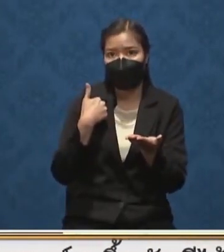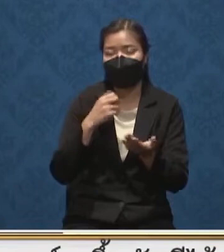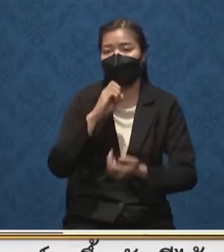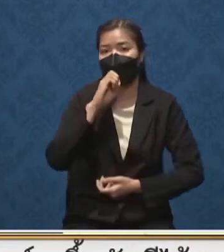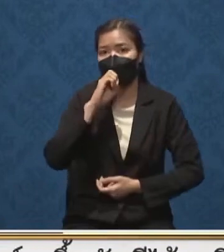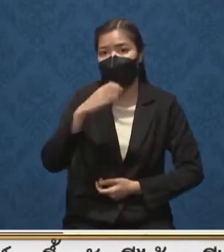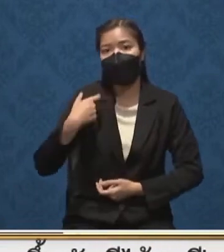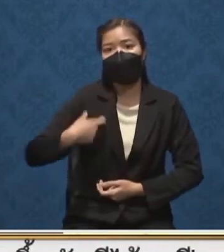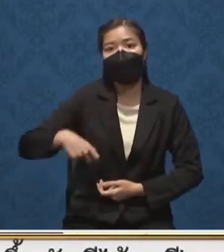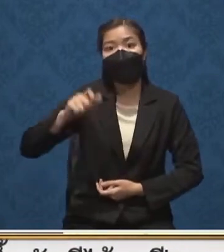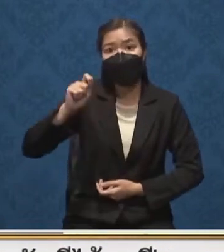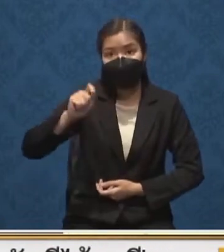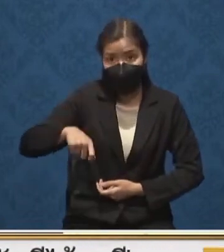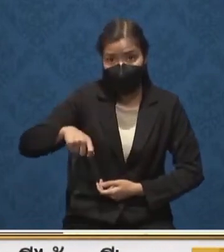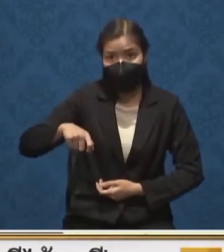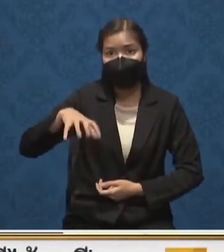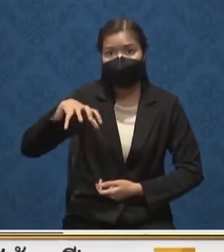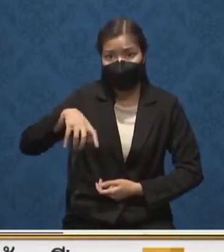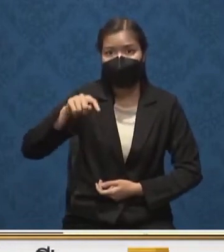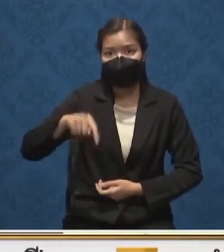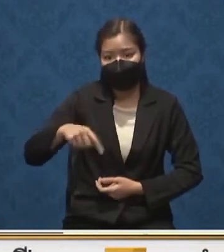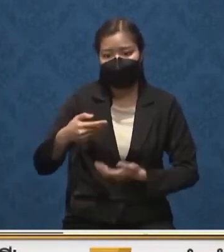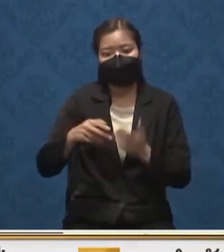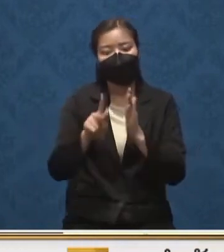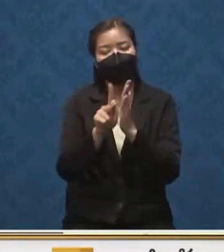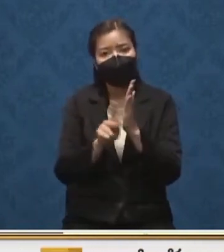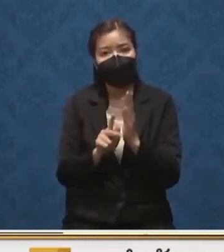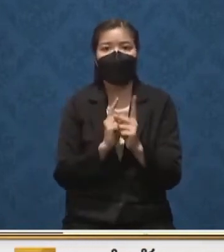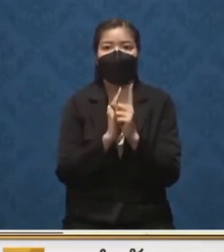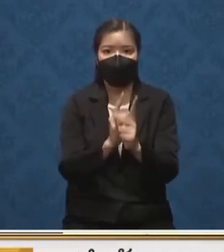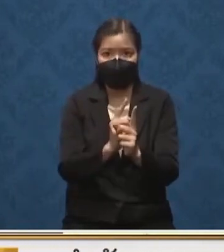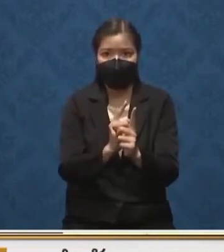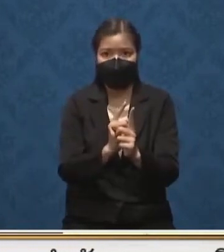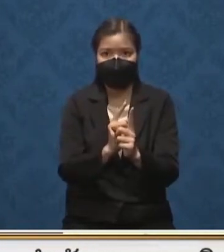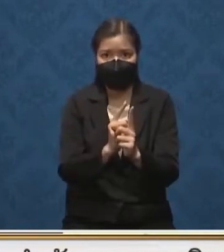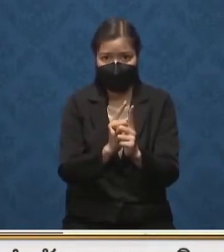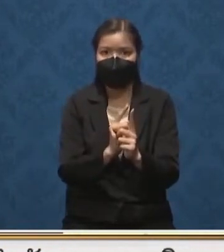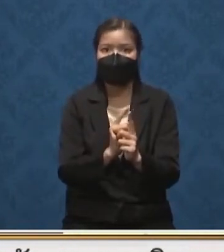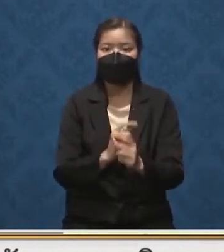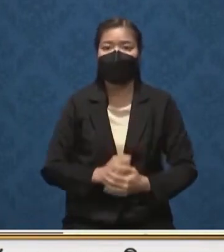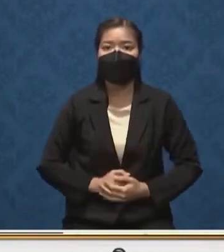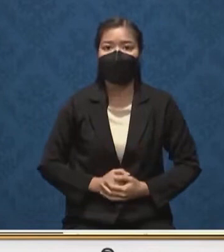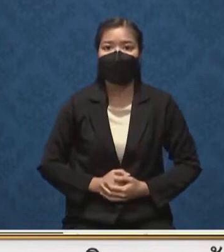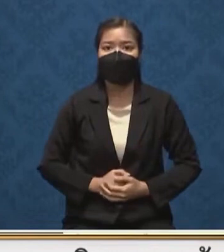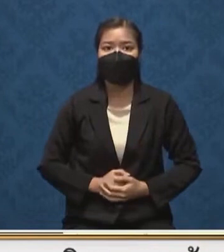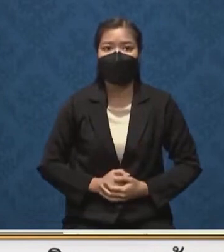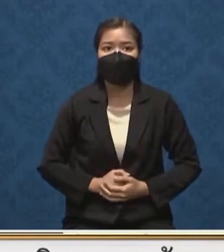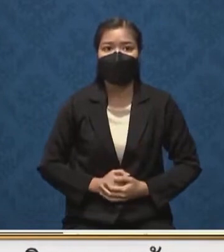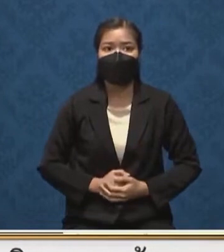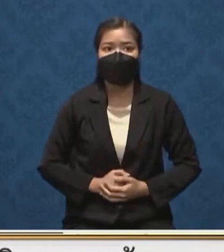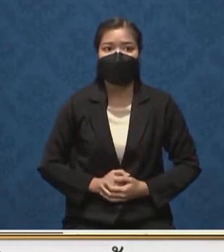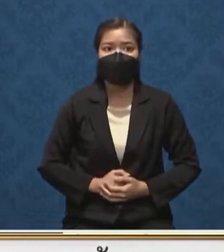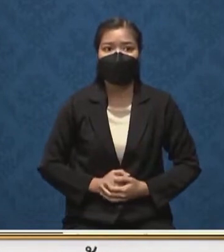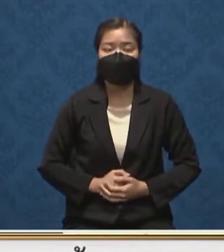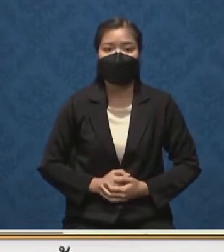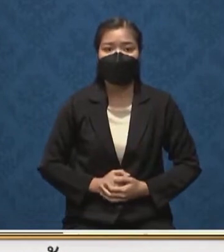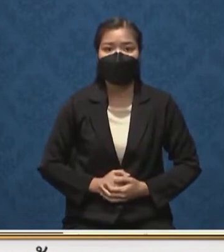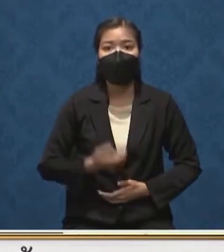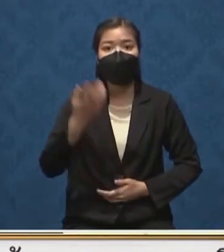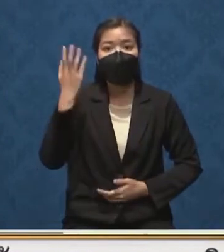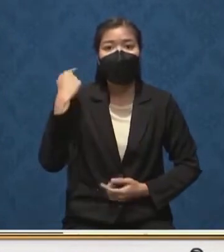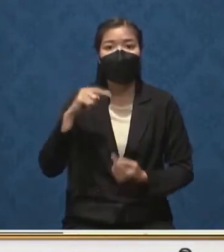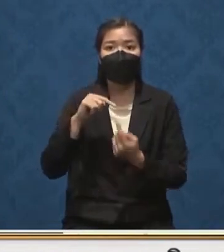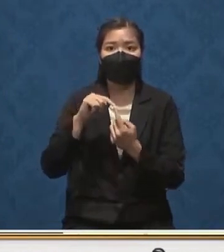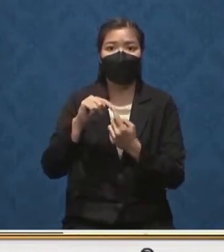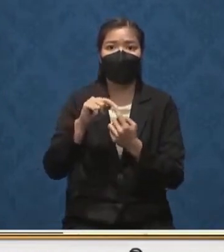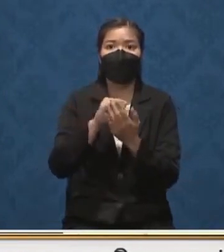หมายถ้าท่านไม่แก้แต่ว่าศาลก็มีข้อพิจารณาได้ว่าอย่างเช่นเหตุการณ์ที่ชาวเรได้ถ้าผมจำไม่ผิดที่ภูเก็ต